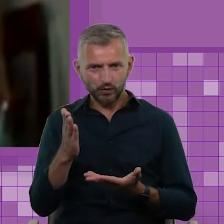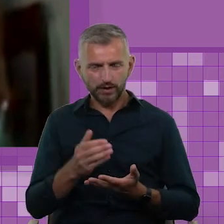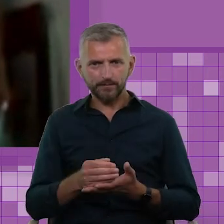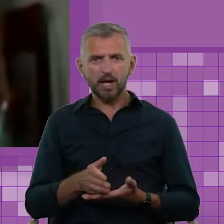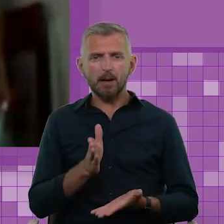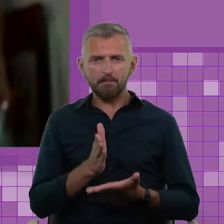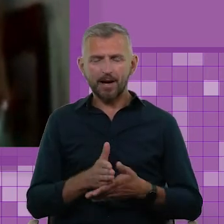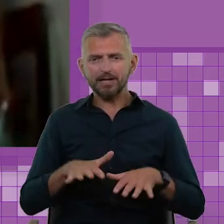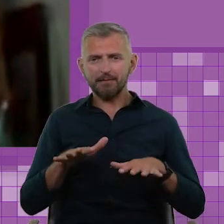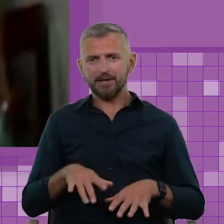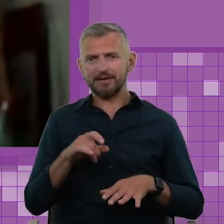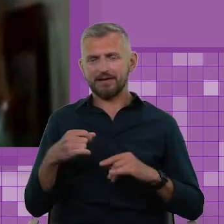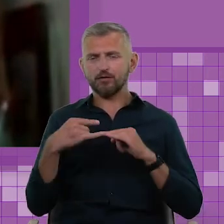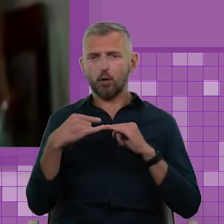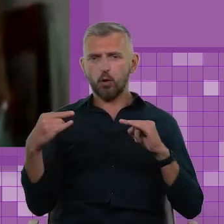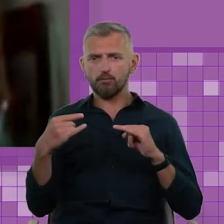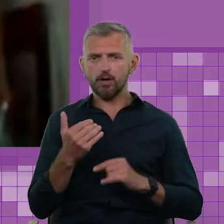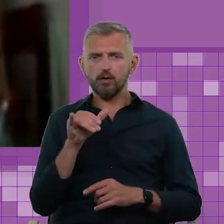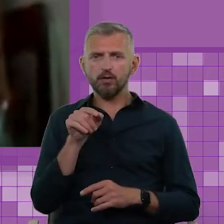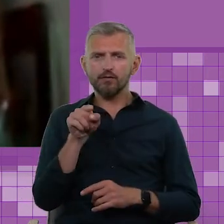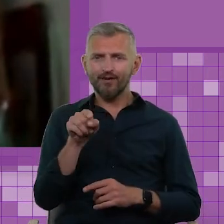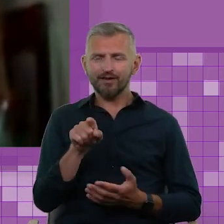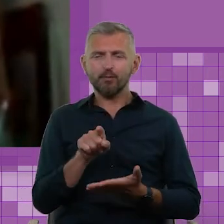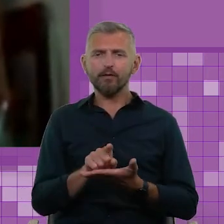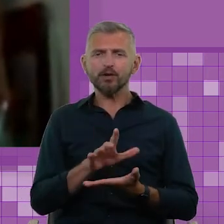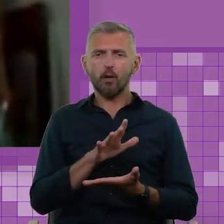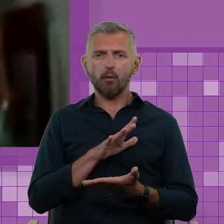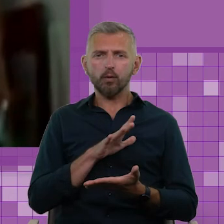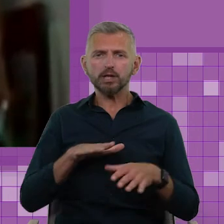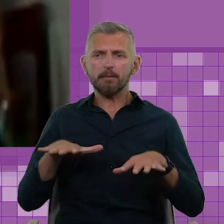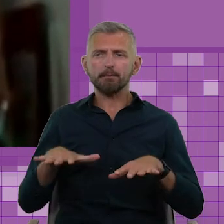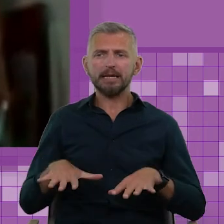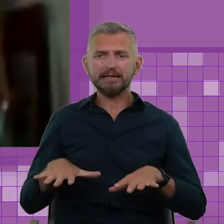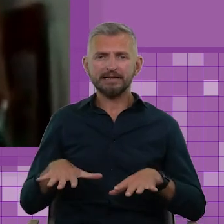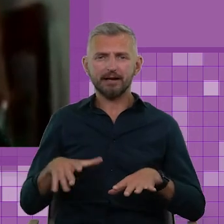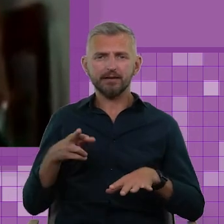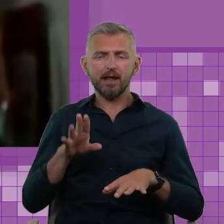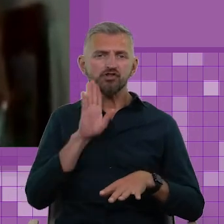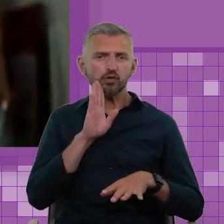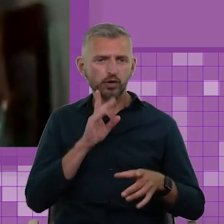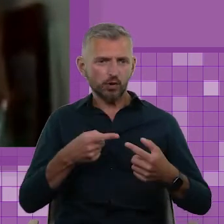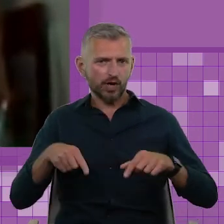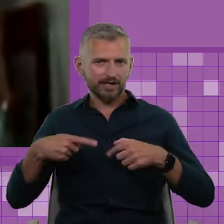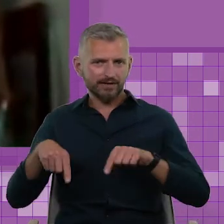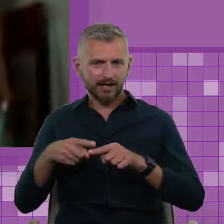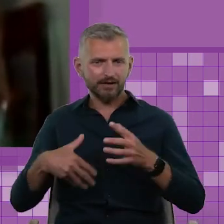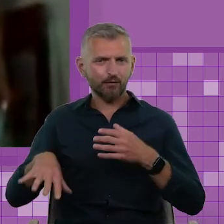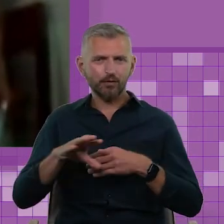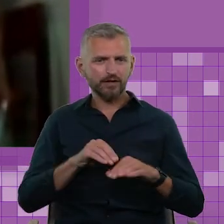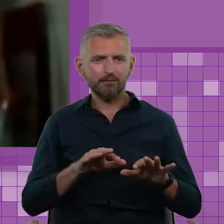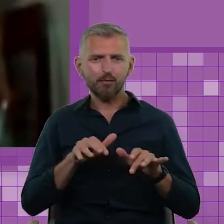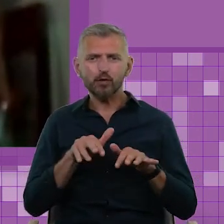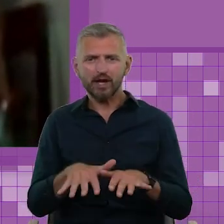майте місце за столом. У вас повинно бути місце для жіночих організацій, усіх процесів